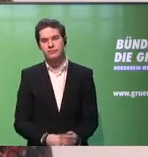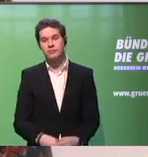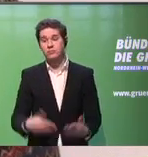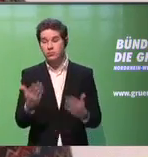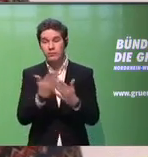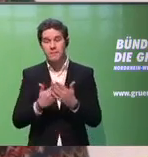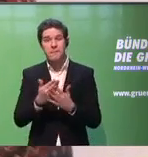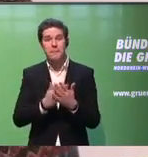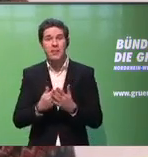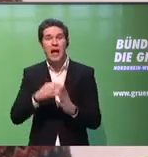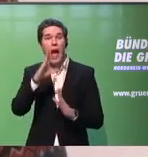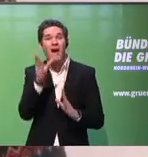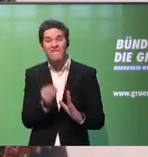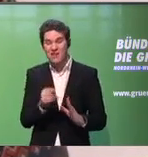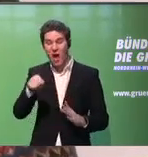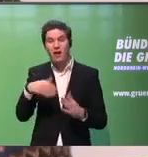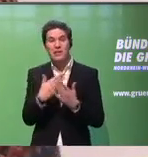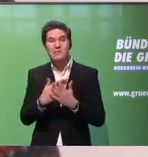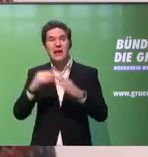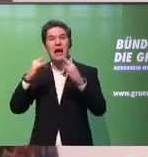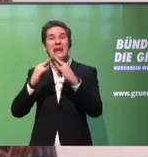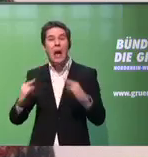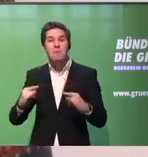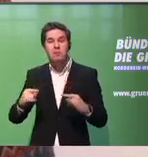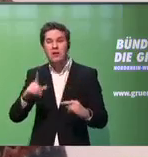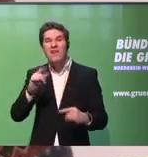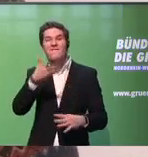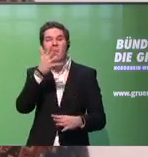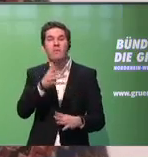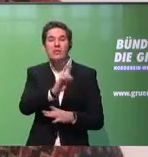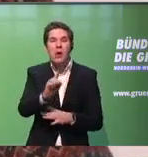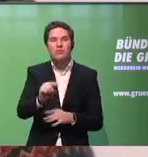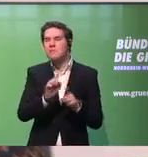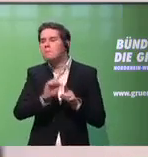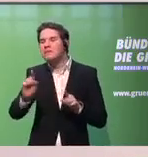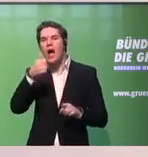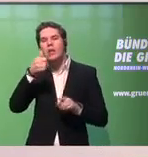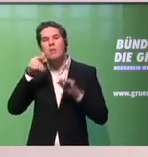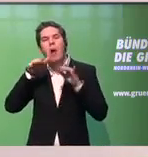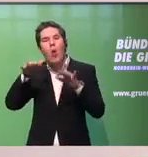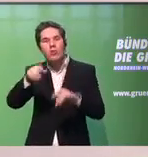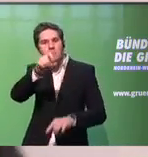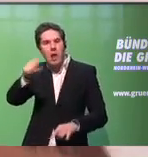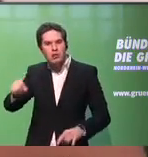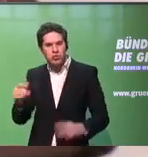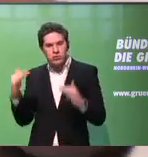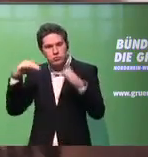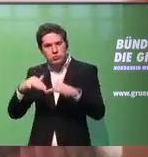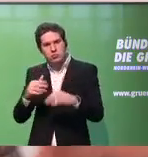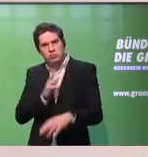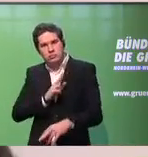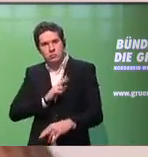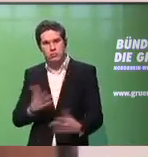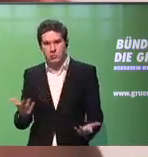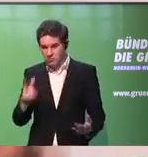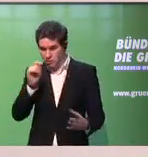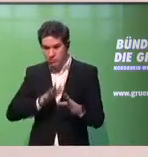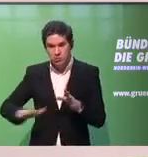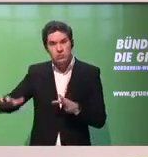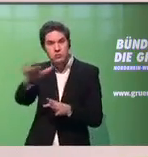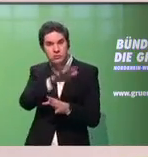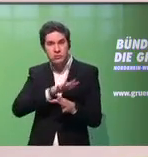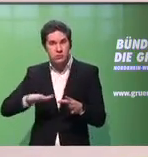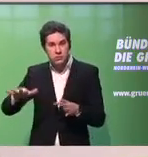Camps, da sind 500.000 bis 1 Million Menschen in Ländern, in denen auch die Umgebung um